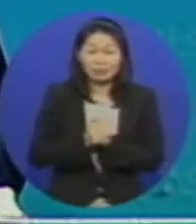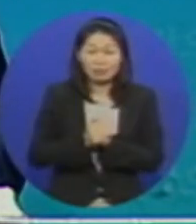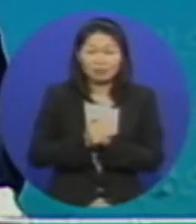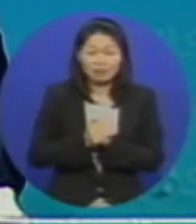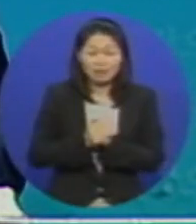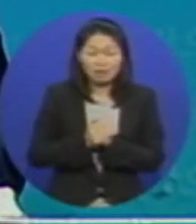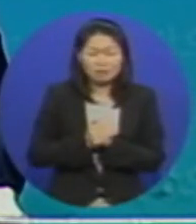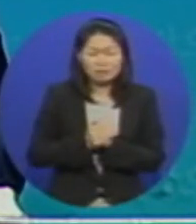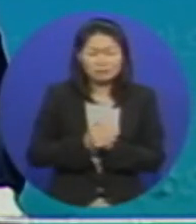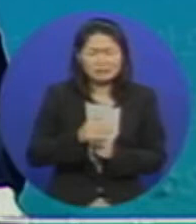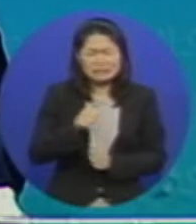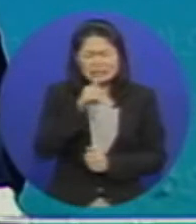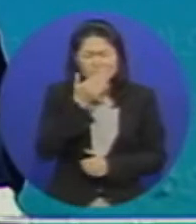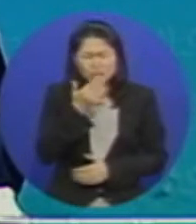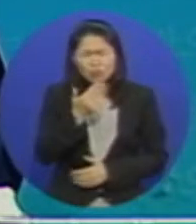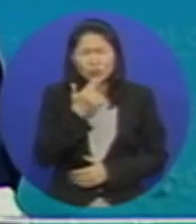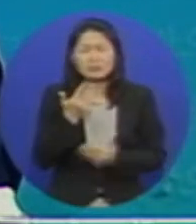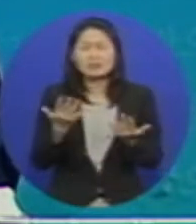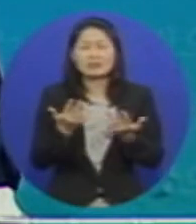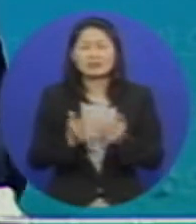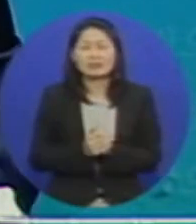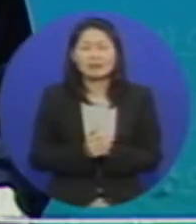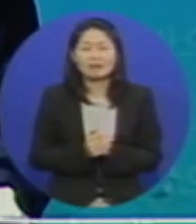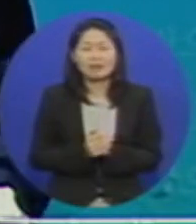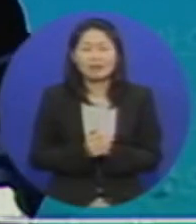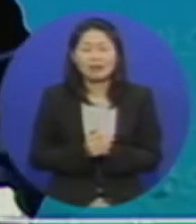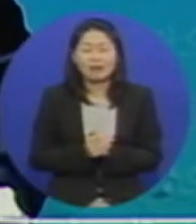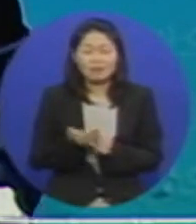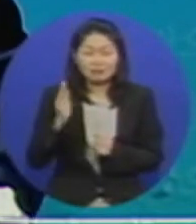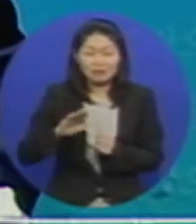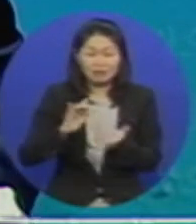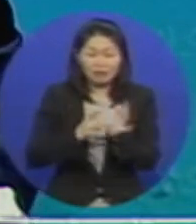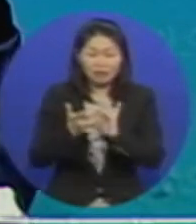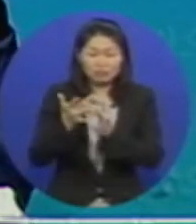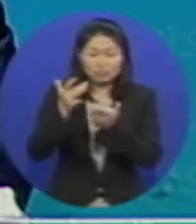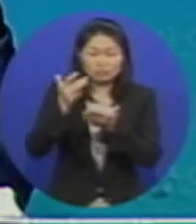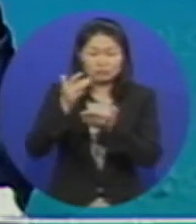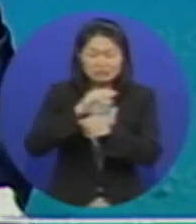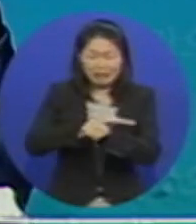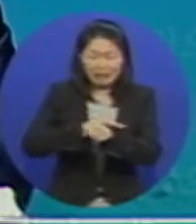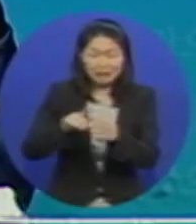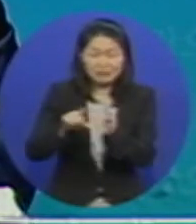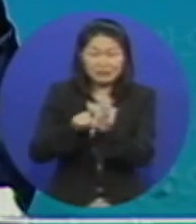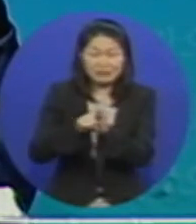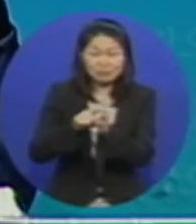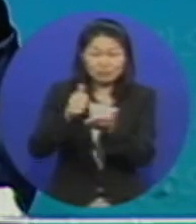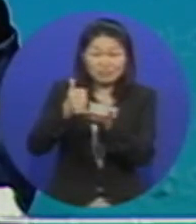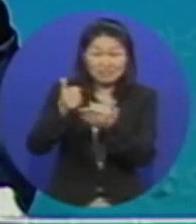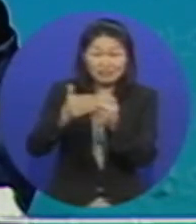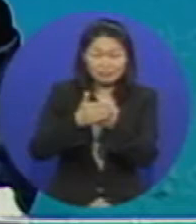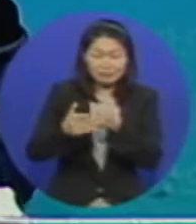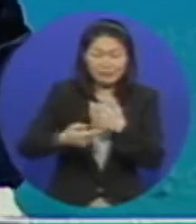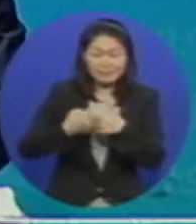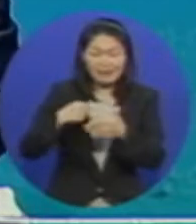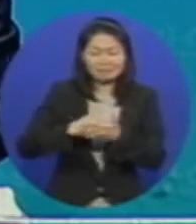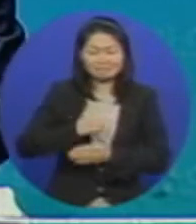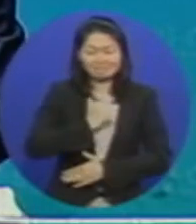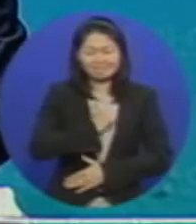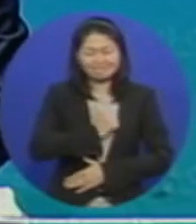이건 뭐 있을 수가 없는 일이죠 그래도 예수를 믿는 잘 믿는 분이니까 그걸 마음을 참고